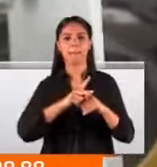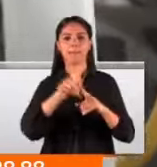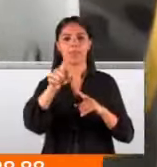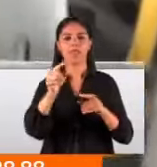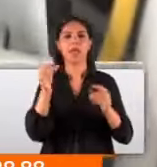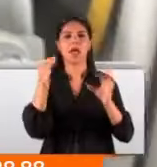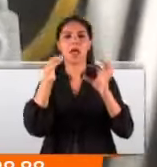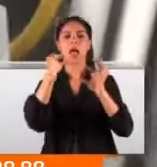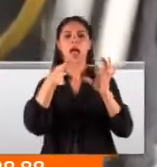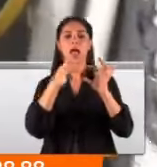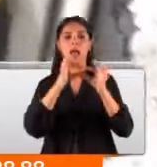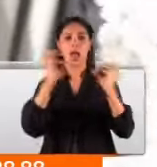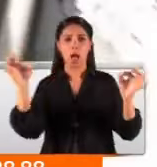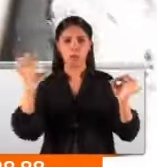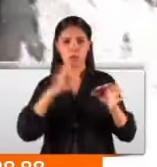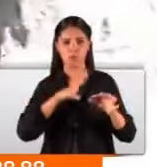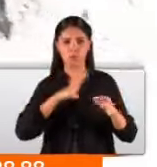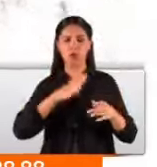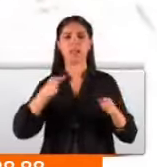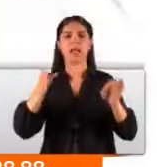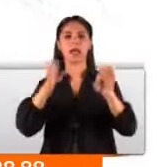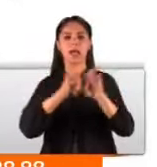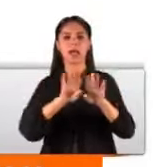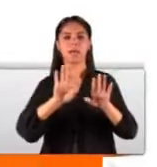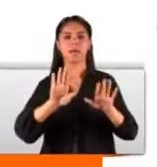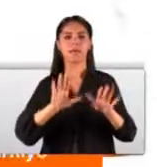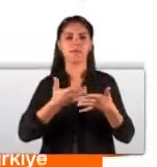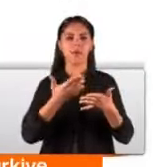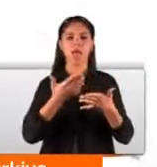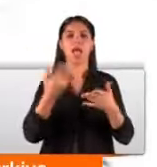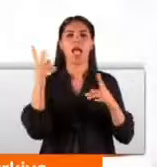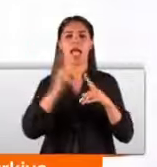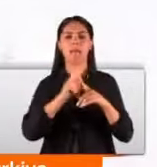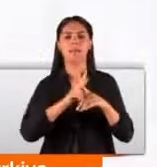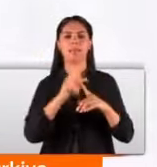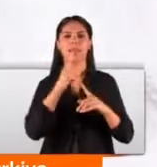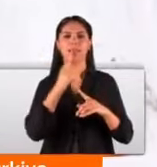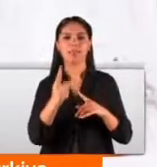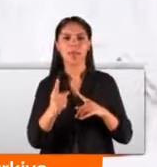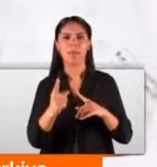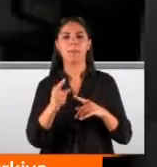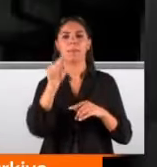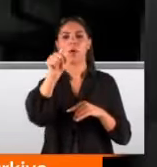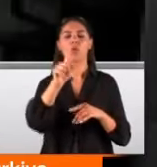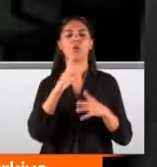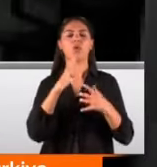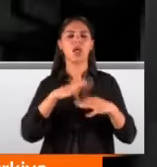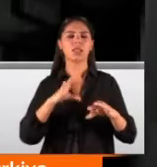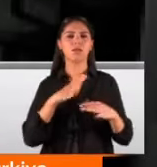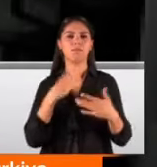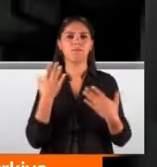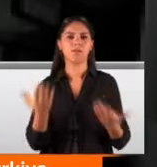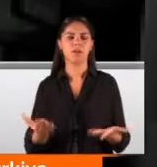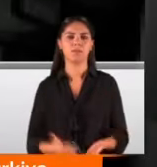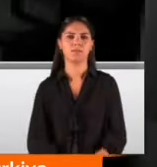zaman asansör gene kendini kapalı ya da stop devresi, emniyet devresi dediğimiz devrelerin tamamını karşılayabiliyorsunuz.